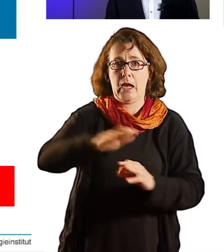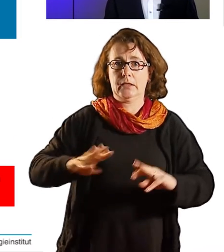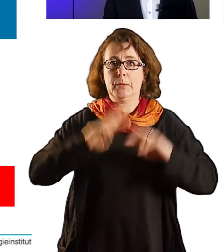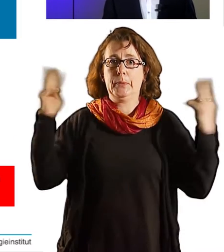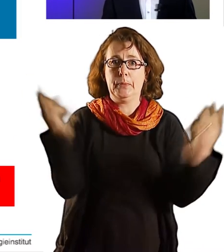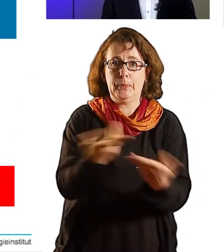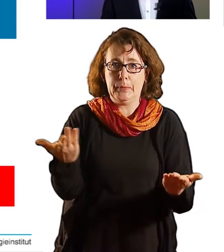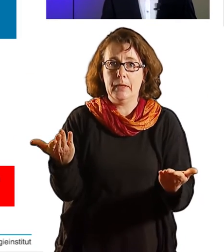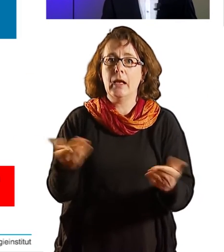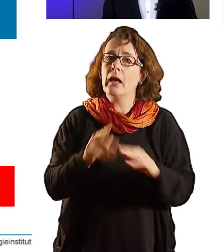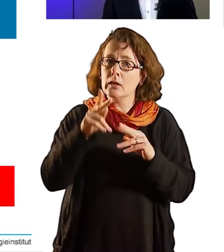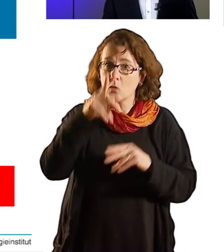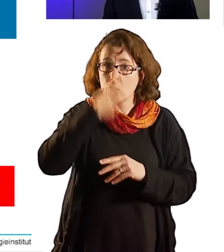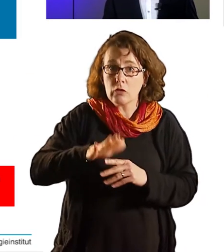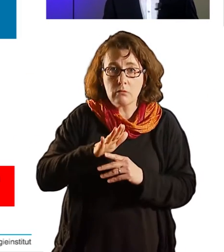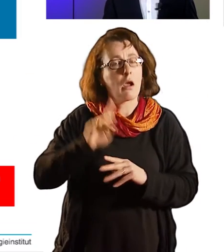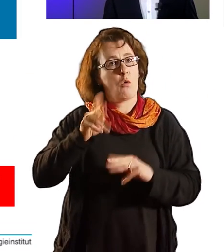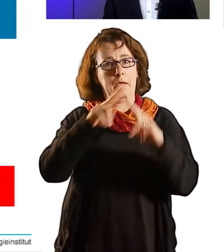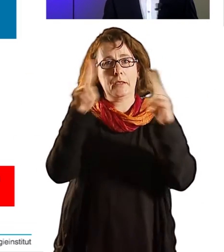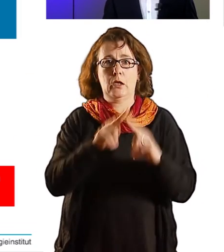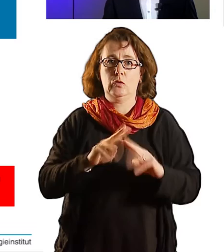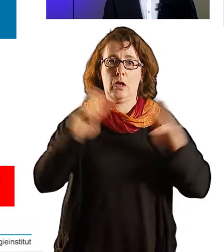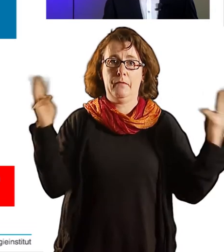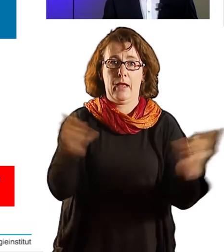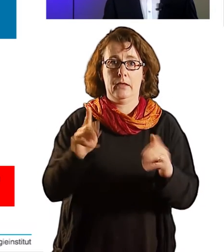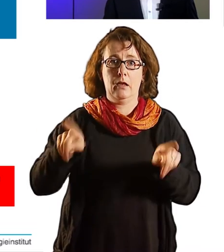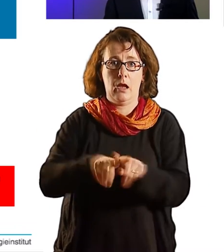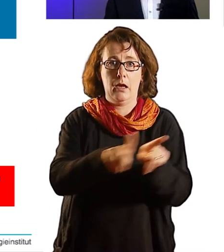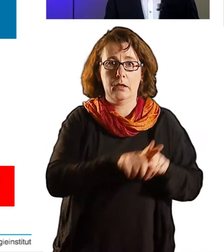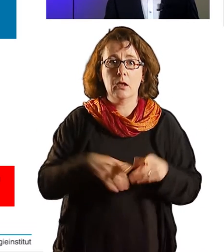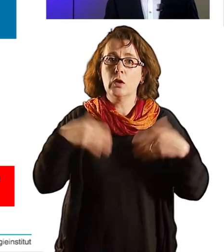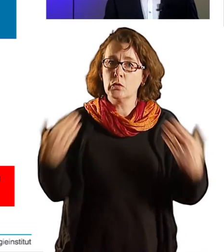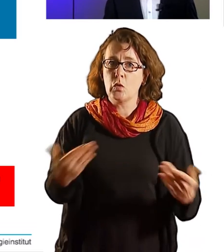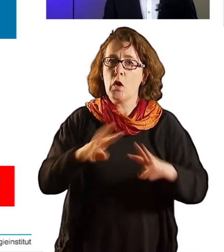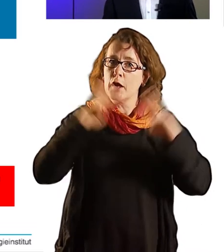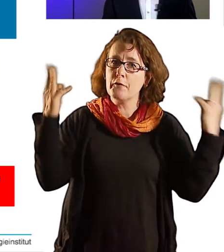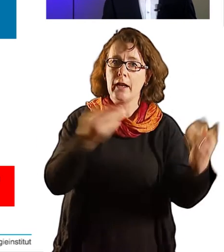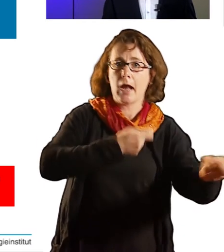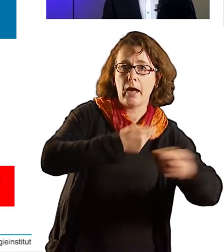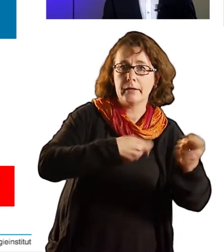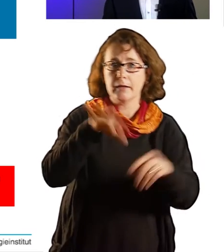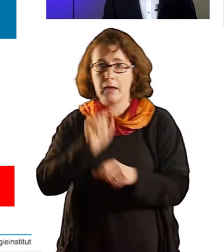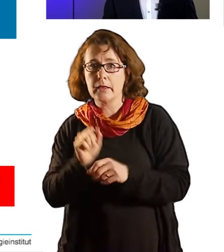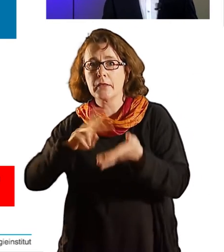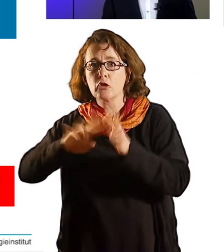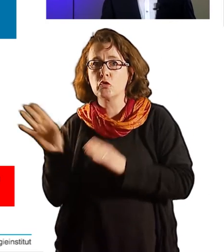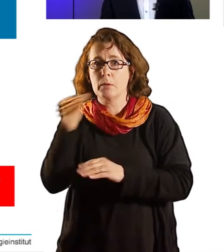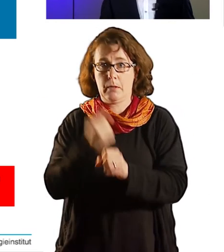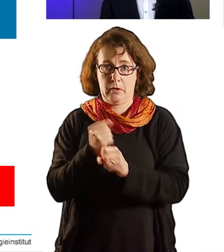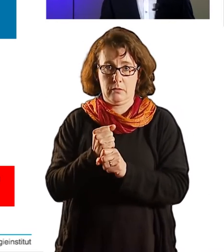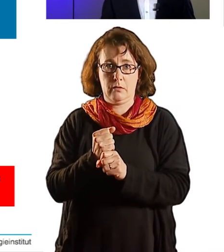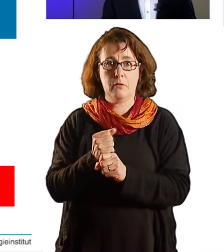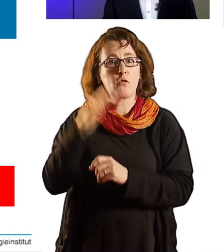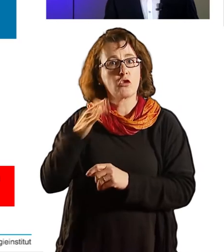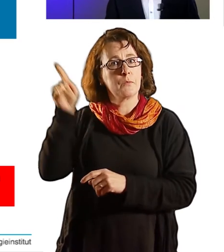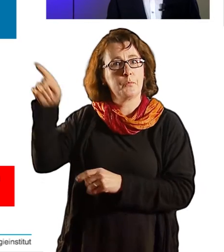auch international. Diese Einheitlichkeit ist ihrerseits wesentlich für weltweiten zuverlässigen Handel und technische Zusammenarbeit. Wenn ein Kunde